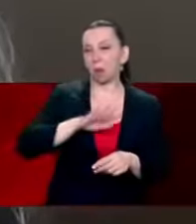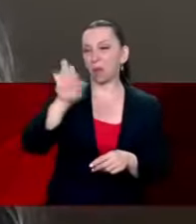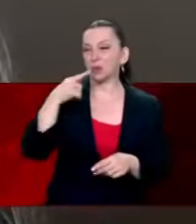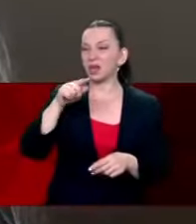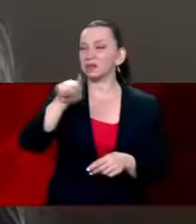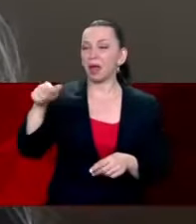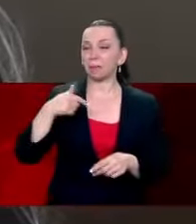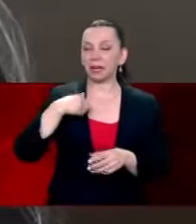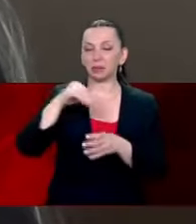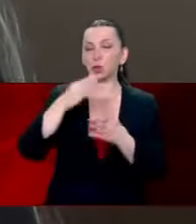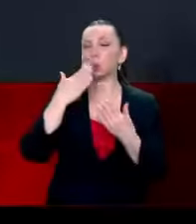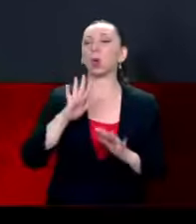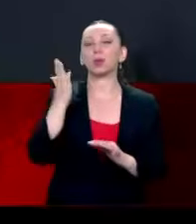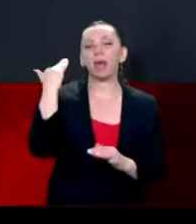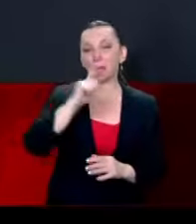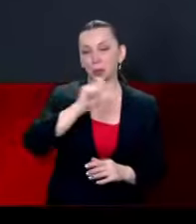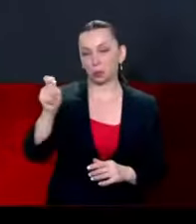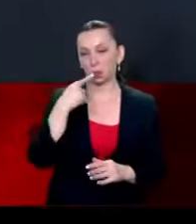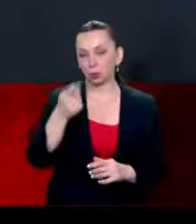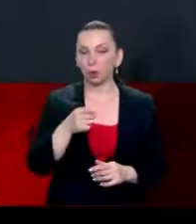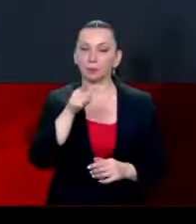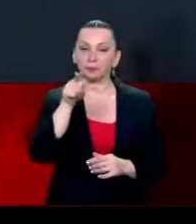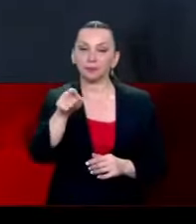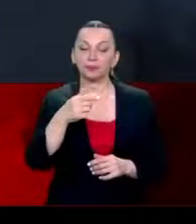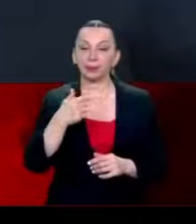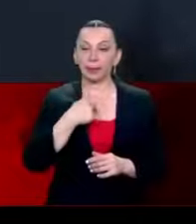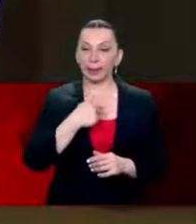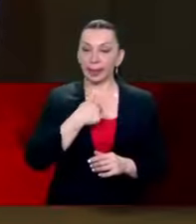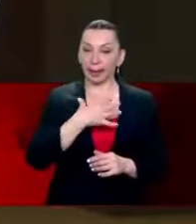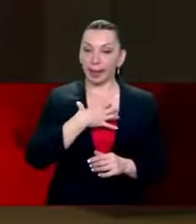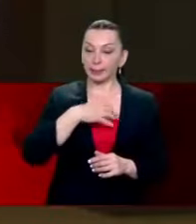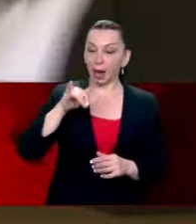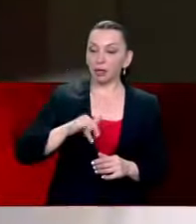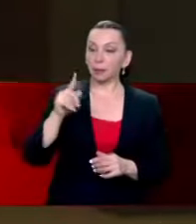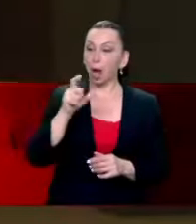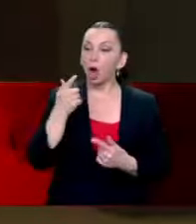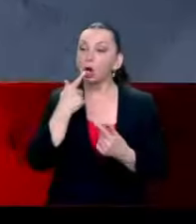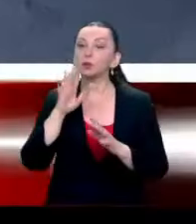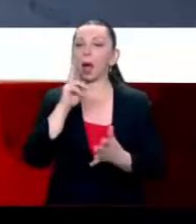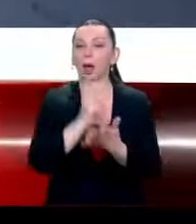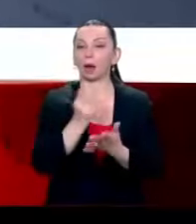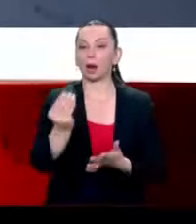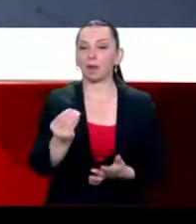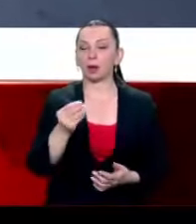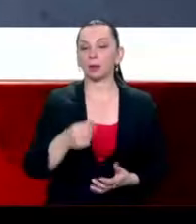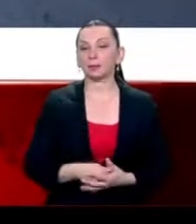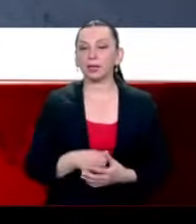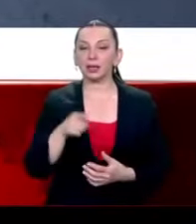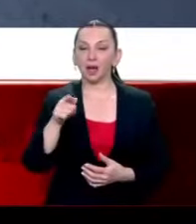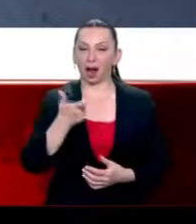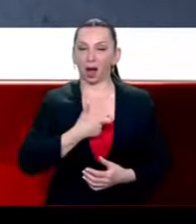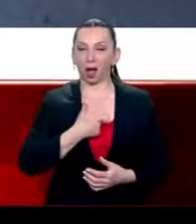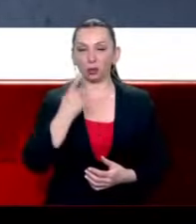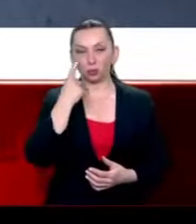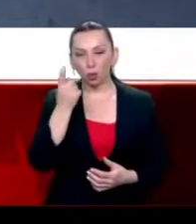çirkin sözler söylediler. İlkim Karaca, Emrah Karaca için de kendisi hakkında bir ay konuşmama kararı aldırttı. Biz 6.284 sayılı